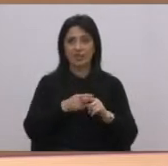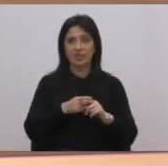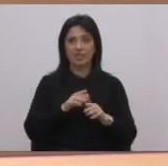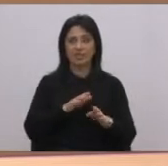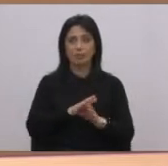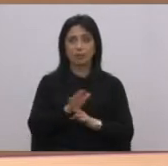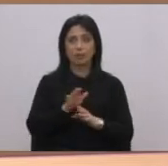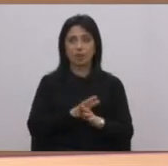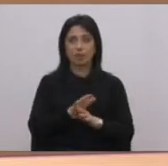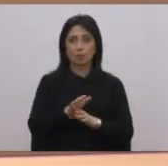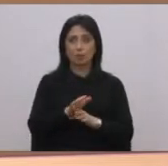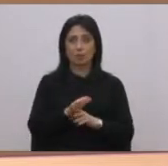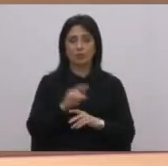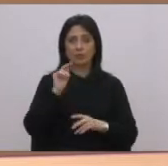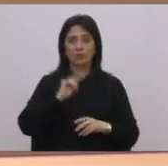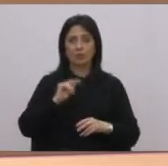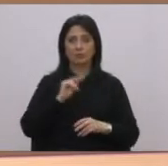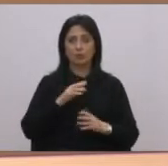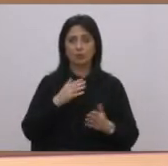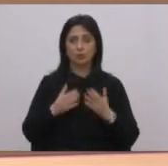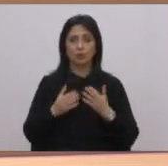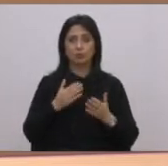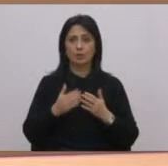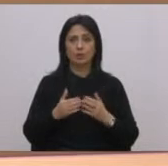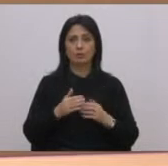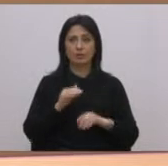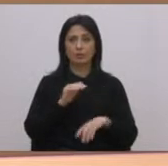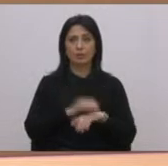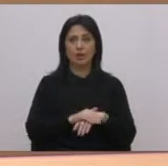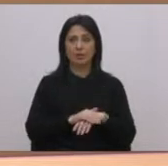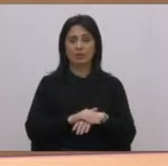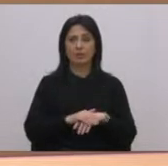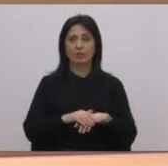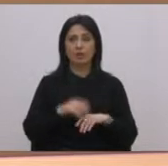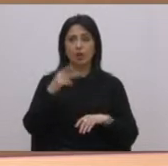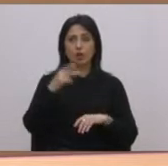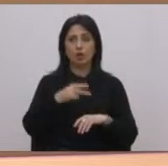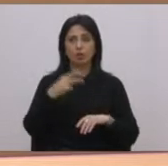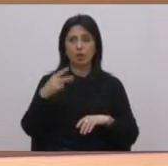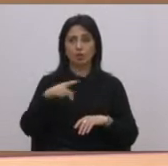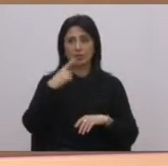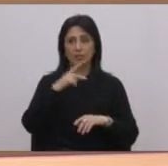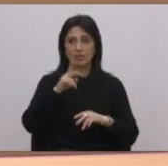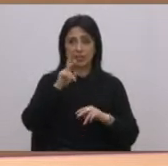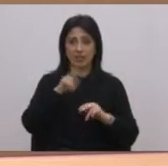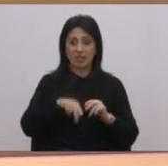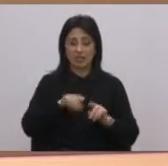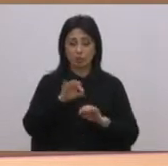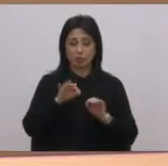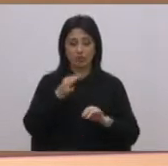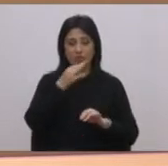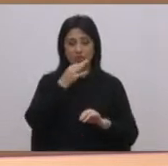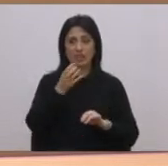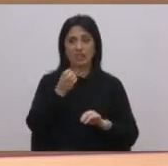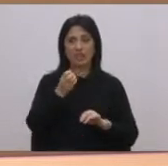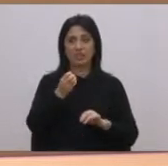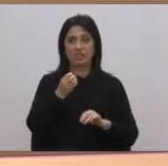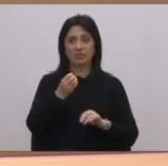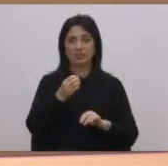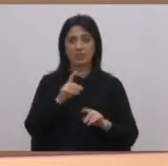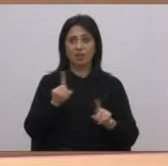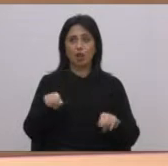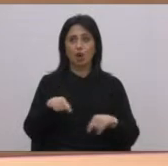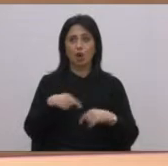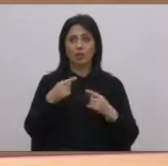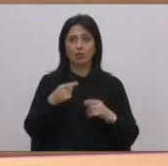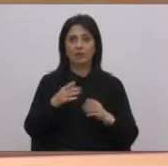შესრულებულ სამუშაოებს, თუმცა ფაქტია, რომ 2020 წელს დასასრულებელი პროექტი ჯერ კიდე